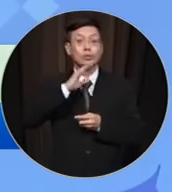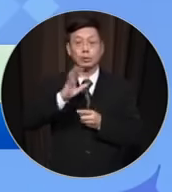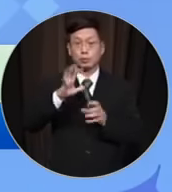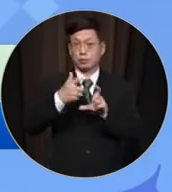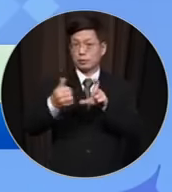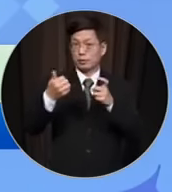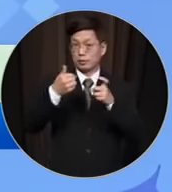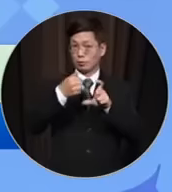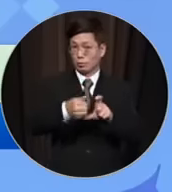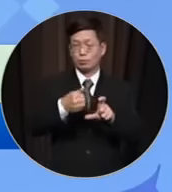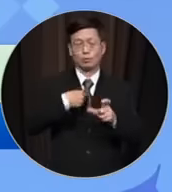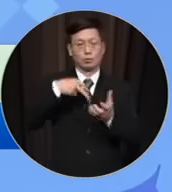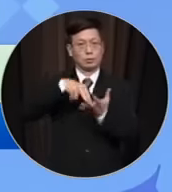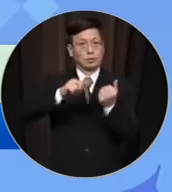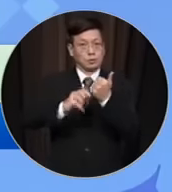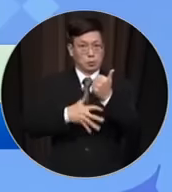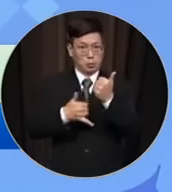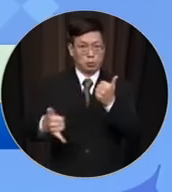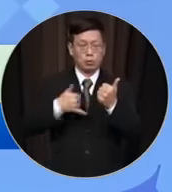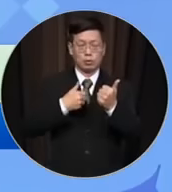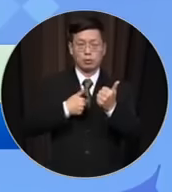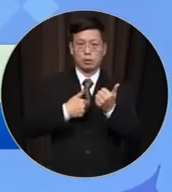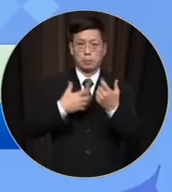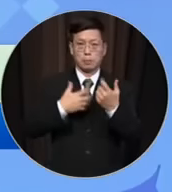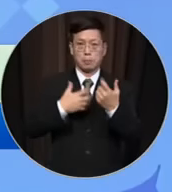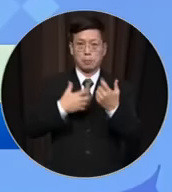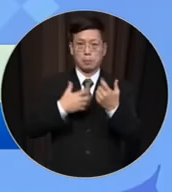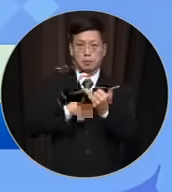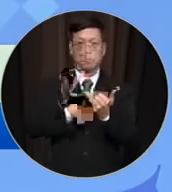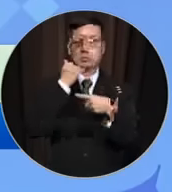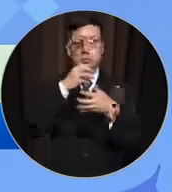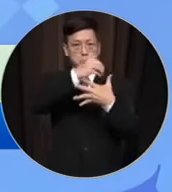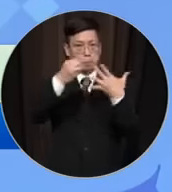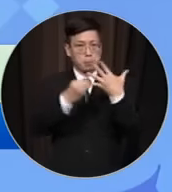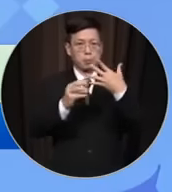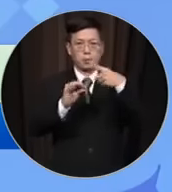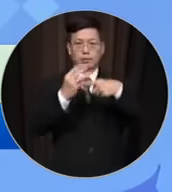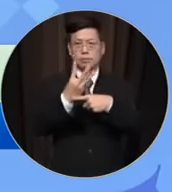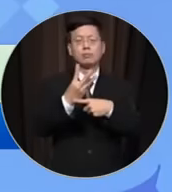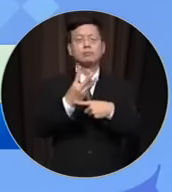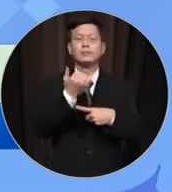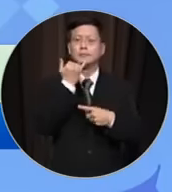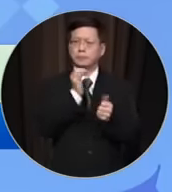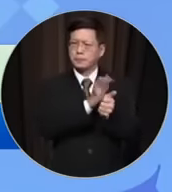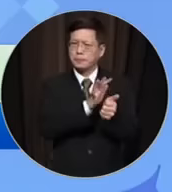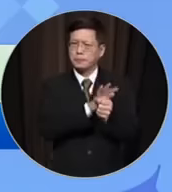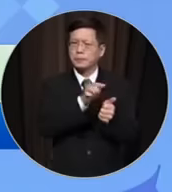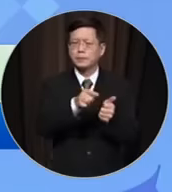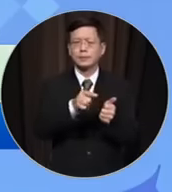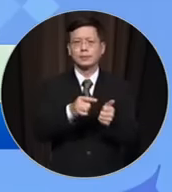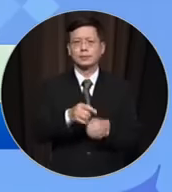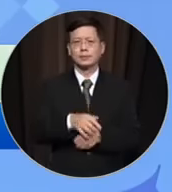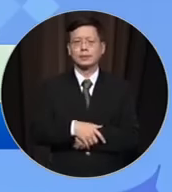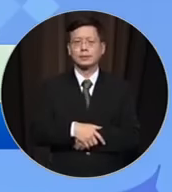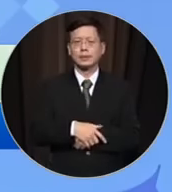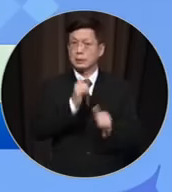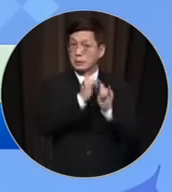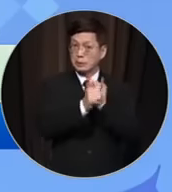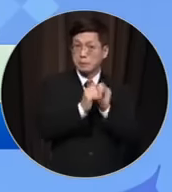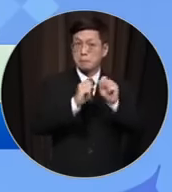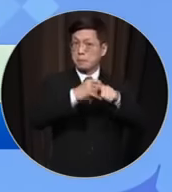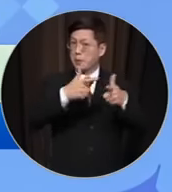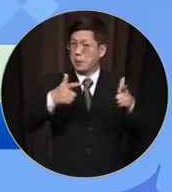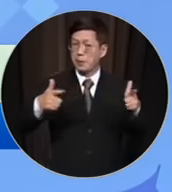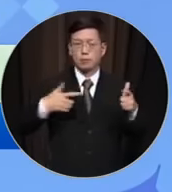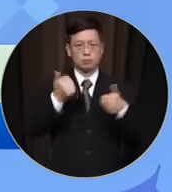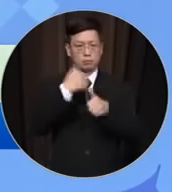区席次的得票门槛，从 5%3%， 借此让社会的各界